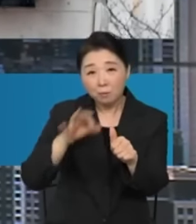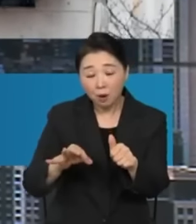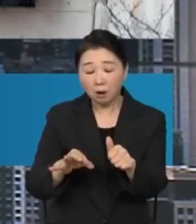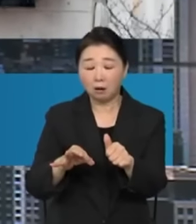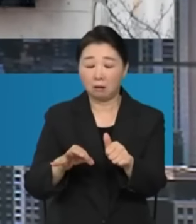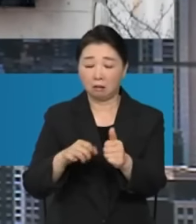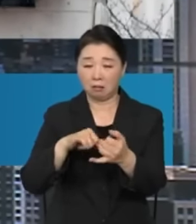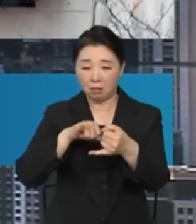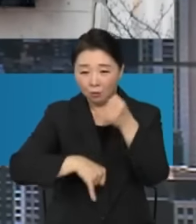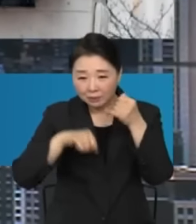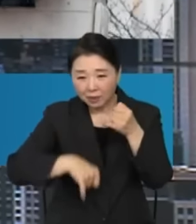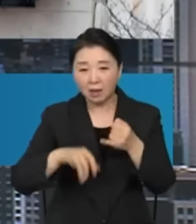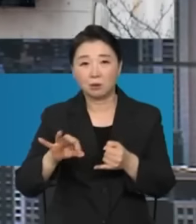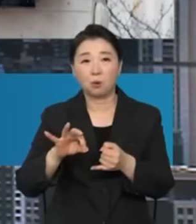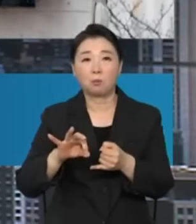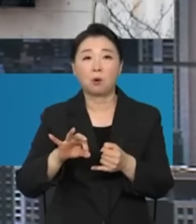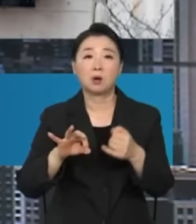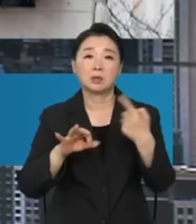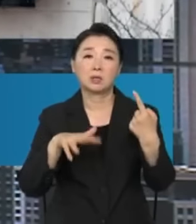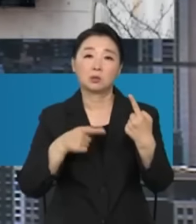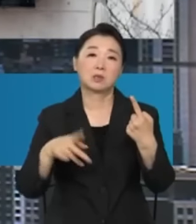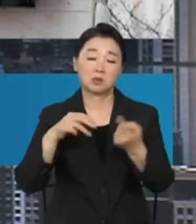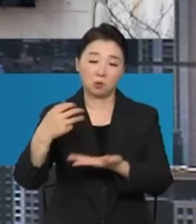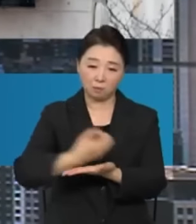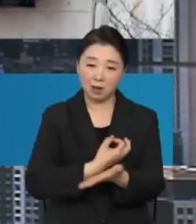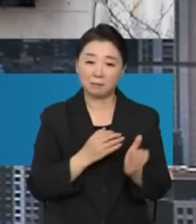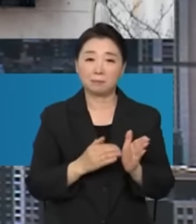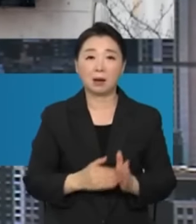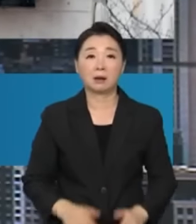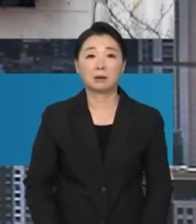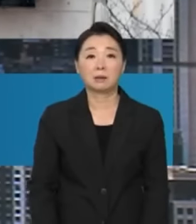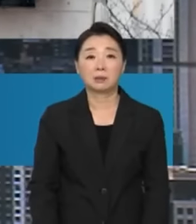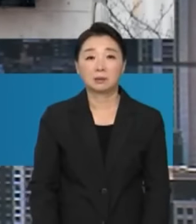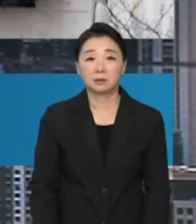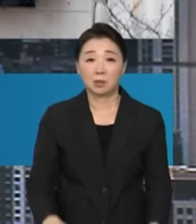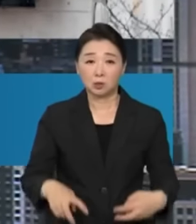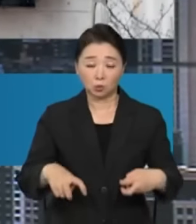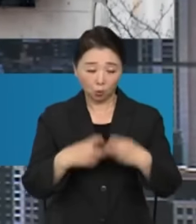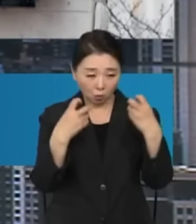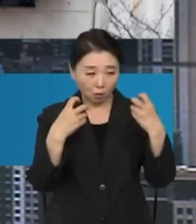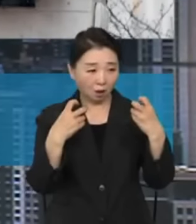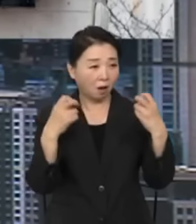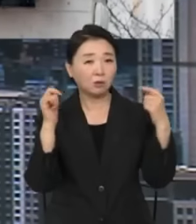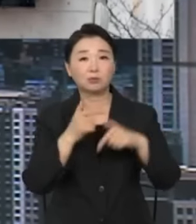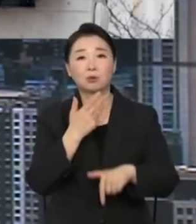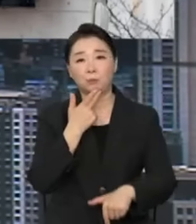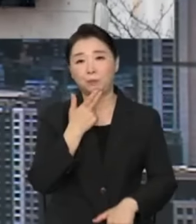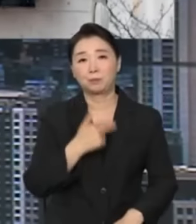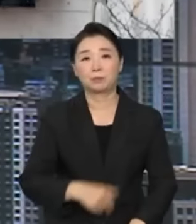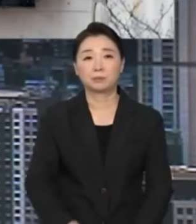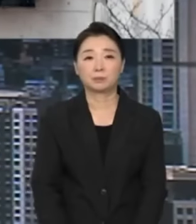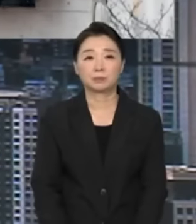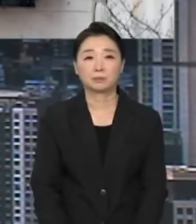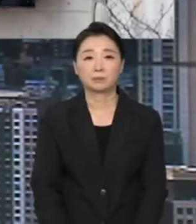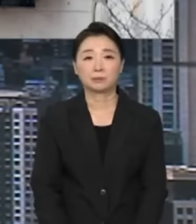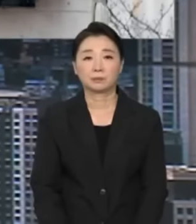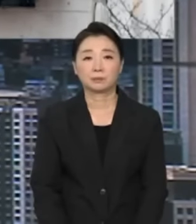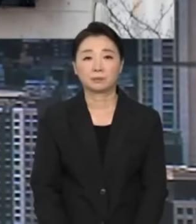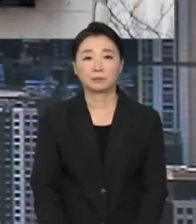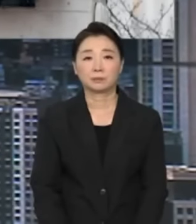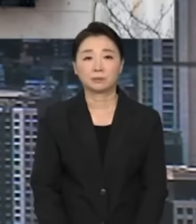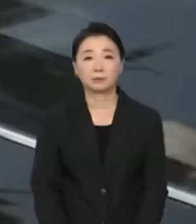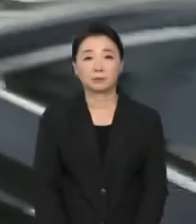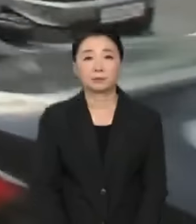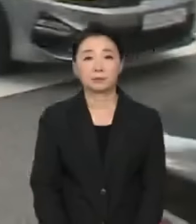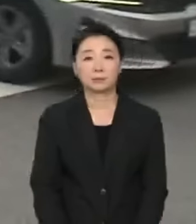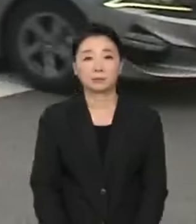돈은 1조 2천억 원을 넘었었습니다. 그런데 정작 교통사고는 크게 줄지 않은 걸로 나타났습니다. 김지윤 기자입니다.